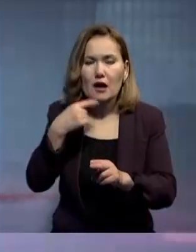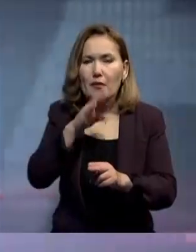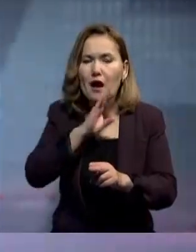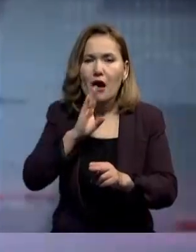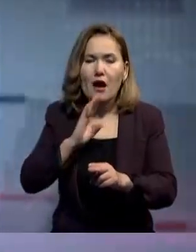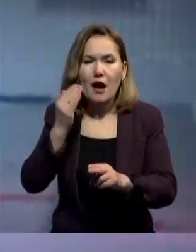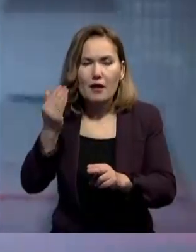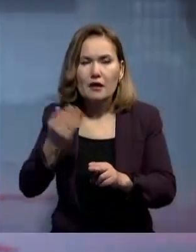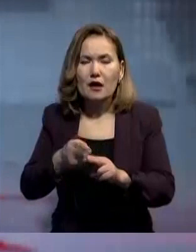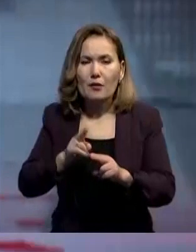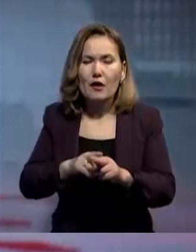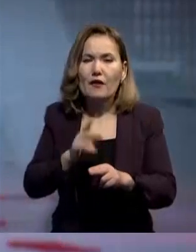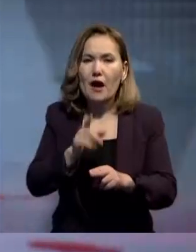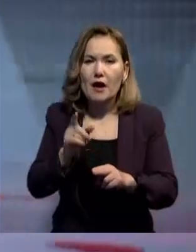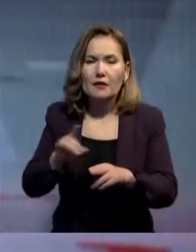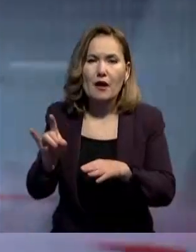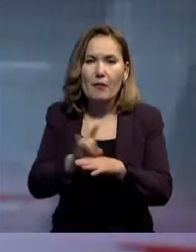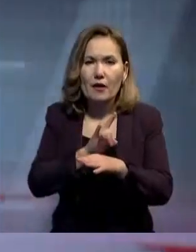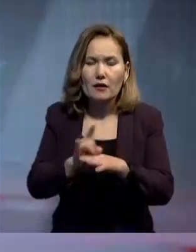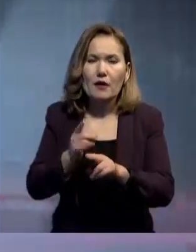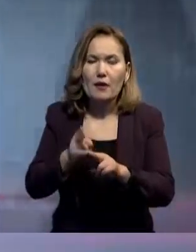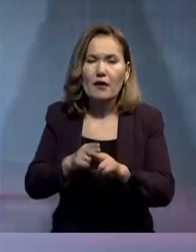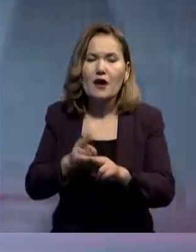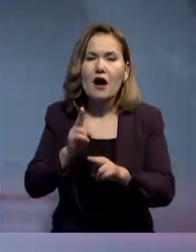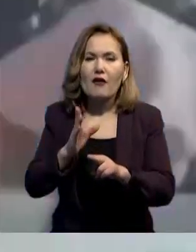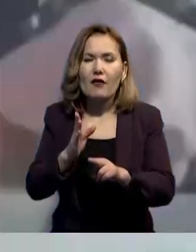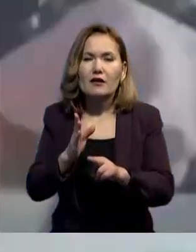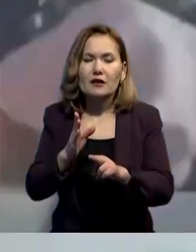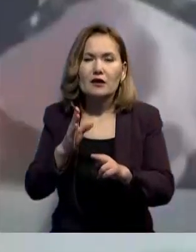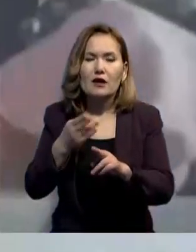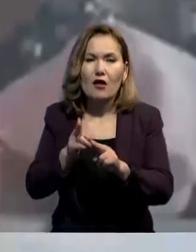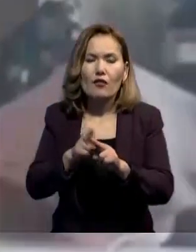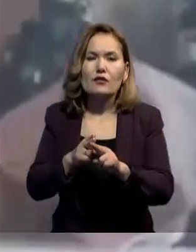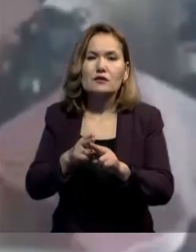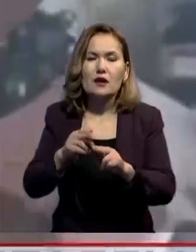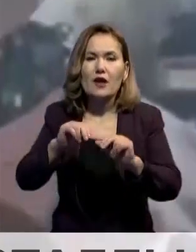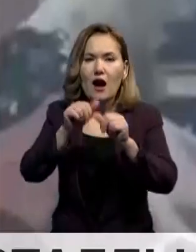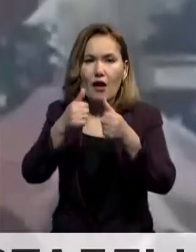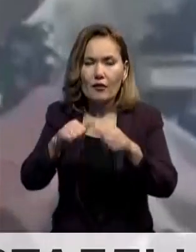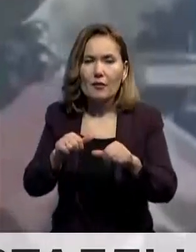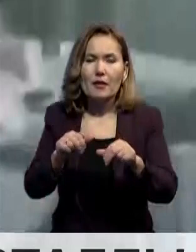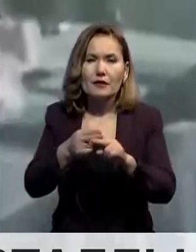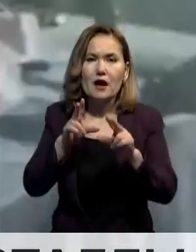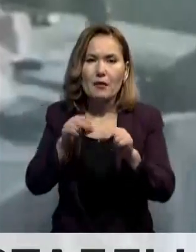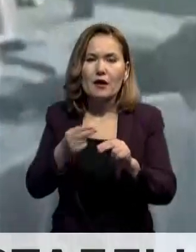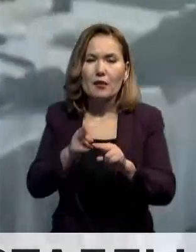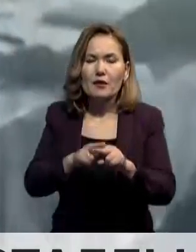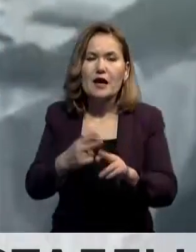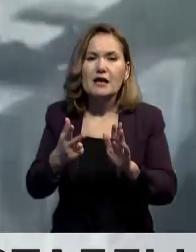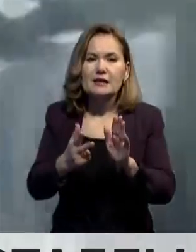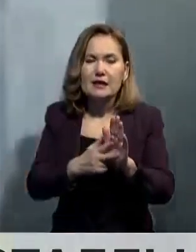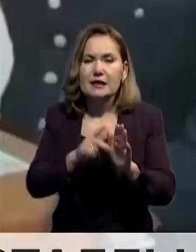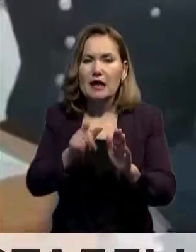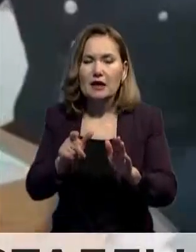кезек күттірмей мемлекеттен берілетін пәтерді алып берем деп уәде берген. Сөйтіп Сарысулық 13 тұрғыннан 8 миллион теңгеден аса